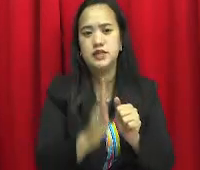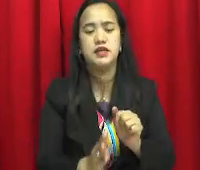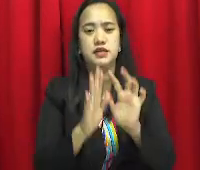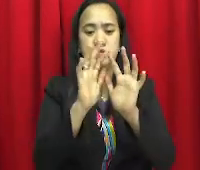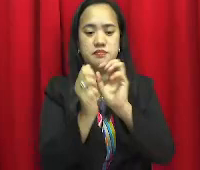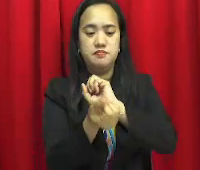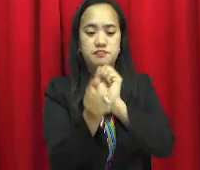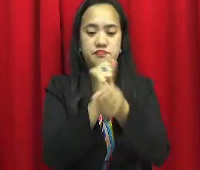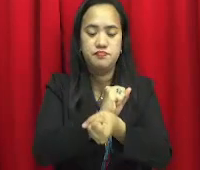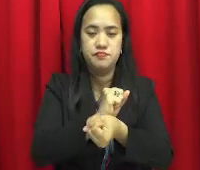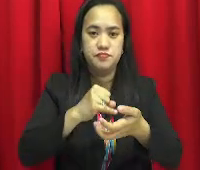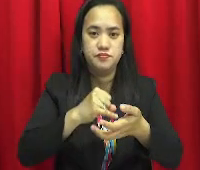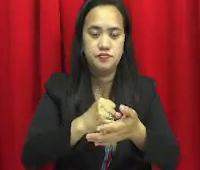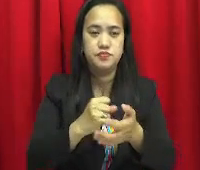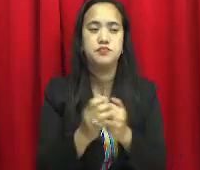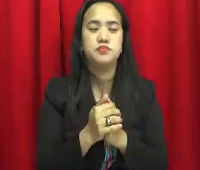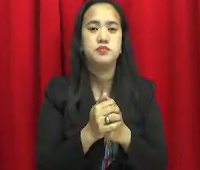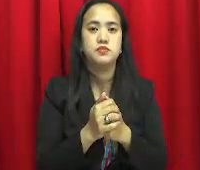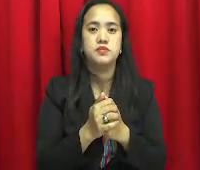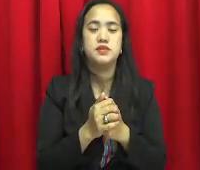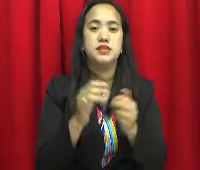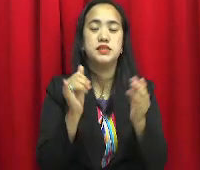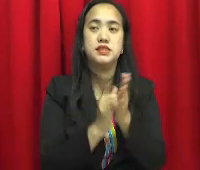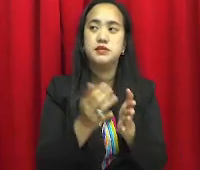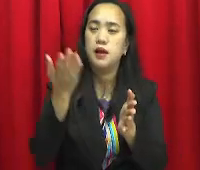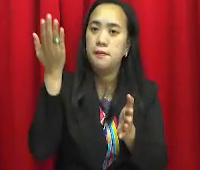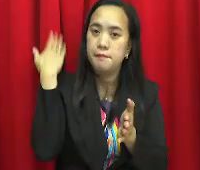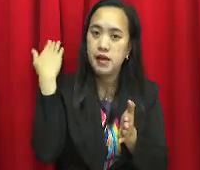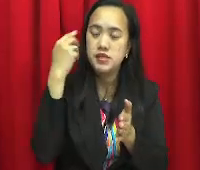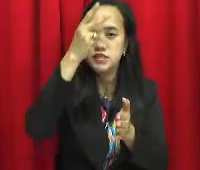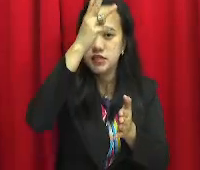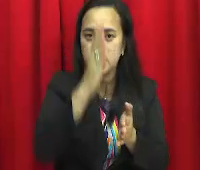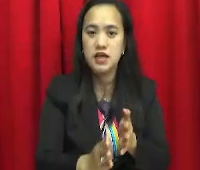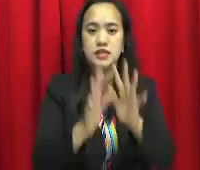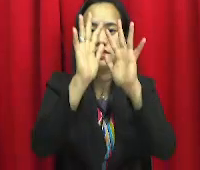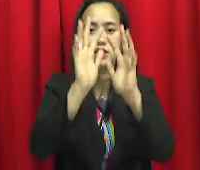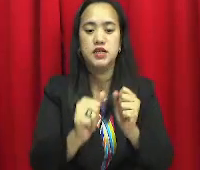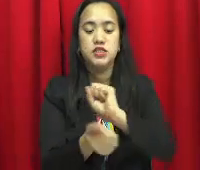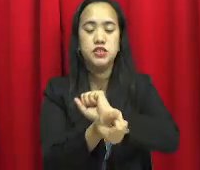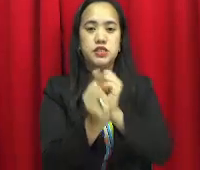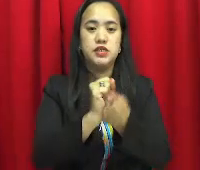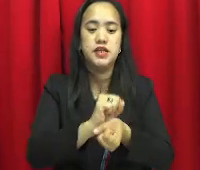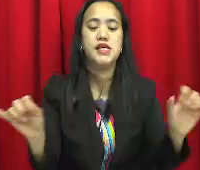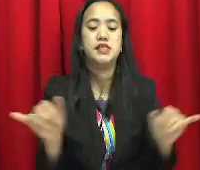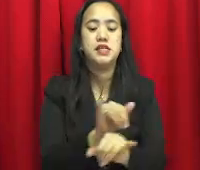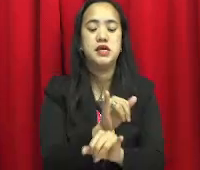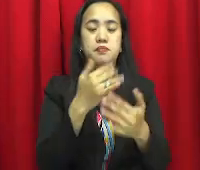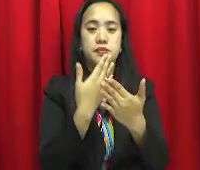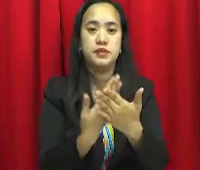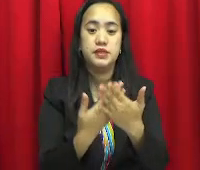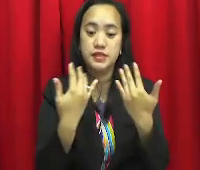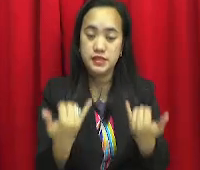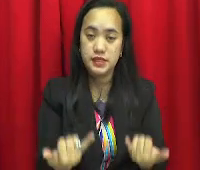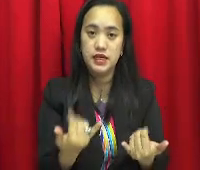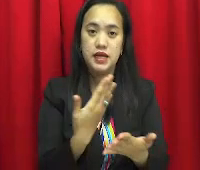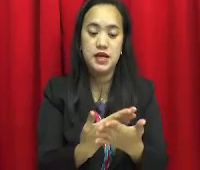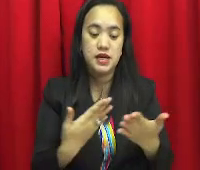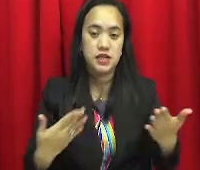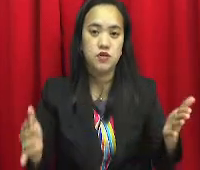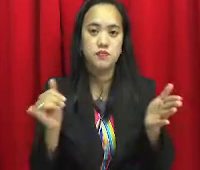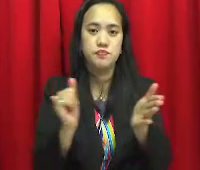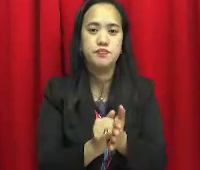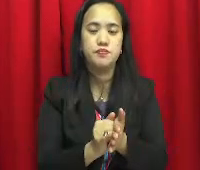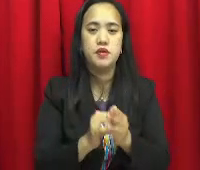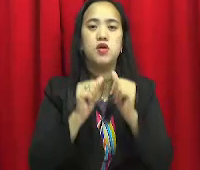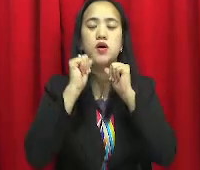na nagbabago noong araw ay kaya niyang magbago. Amen. Sa araw na ito. Yes. And in fact, sabi ko nga, miracles happens every